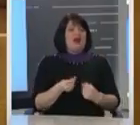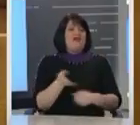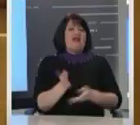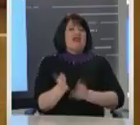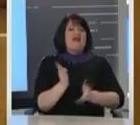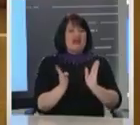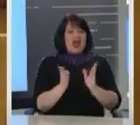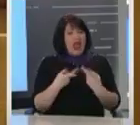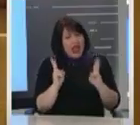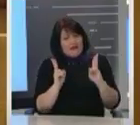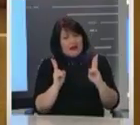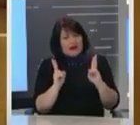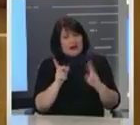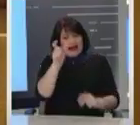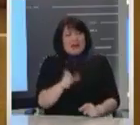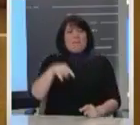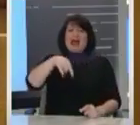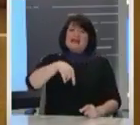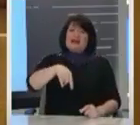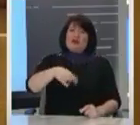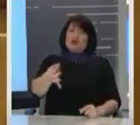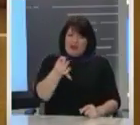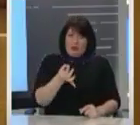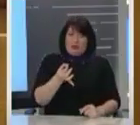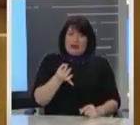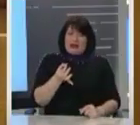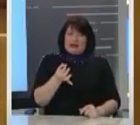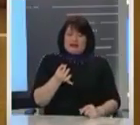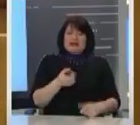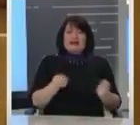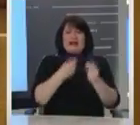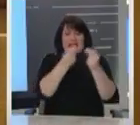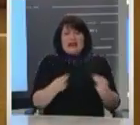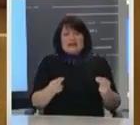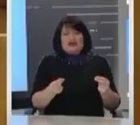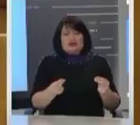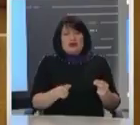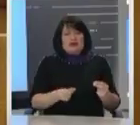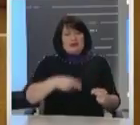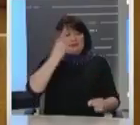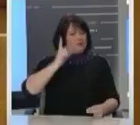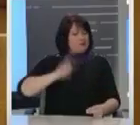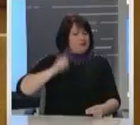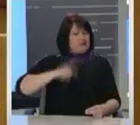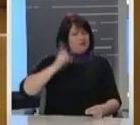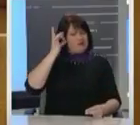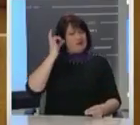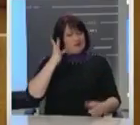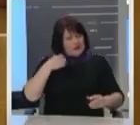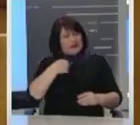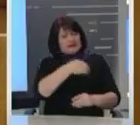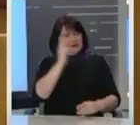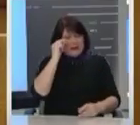ο άνθρωπος αυτός θα μας πει τι να κάνουμε για να λύσουμε το πρόβλημα της παραβατικότητας στα πανεπιστήμια.